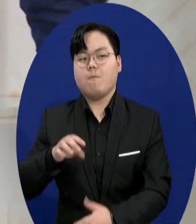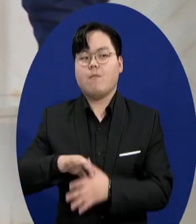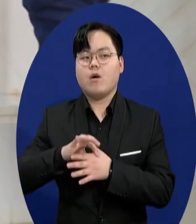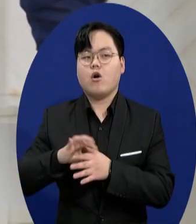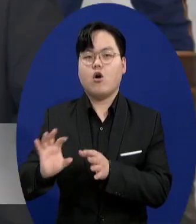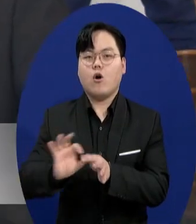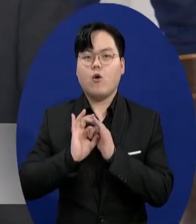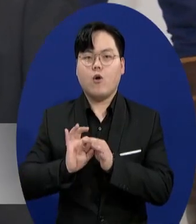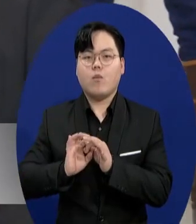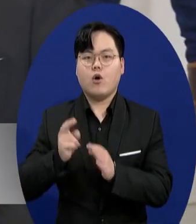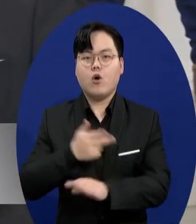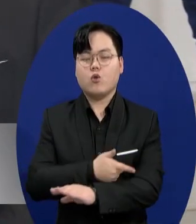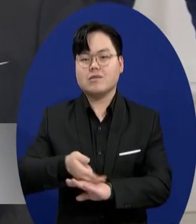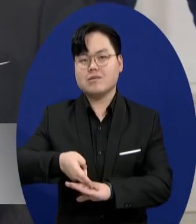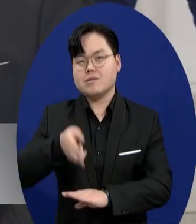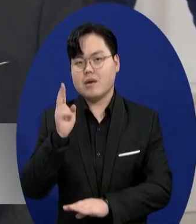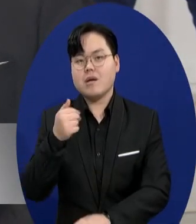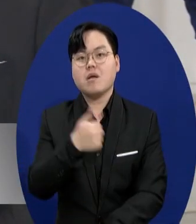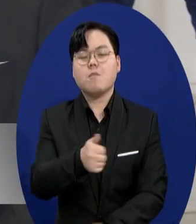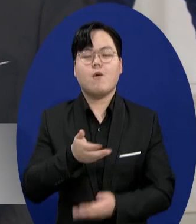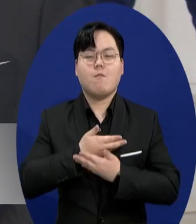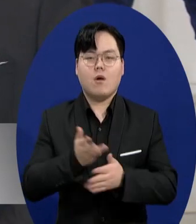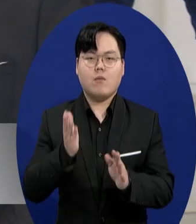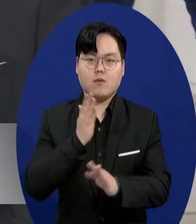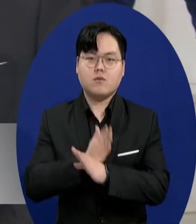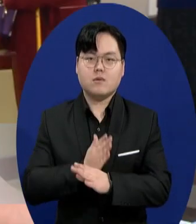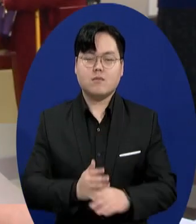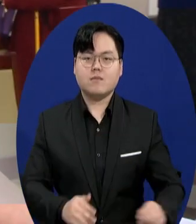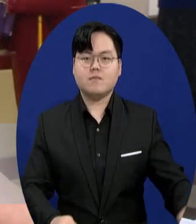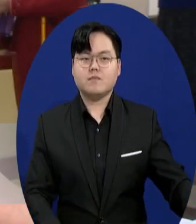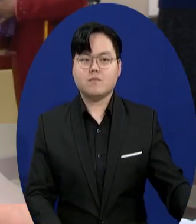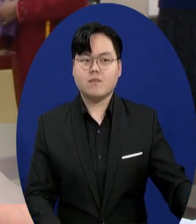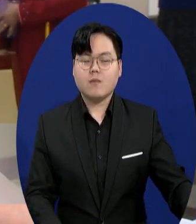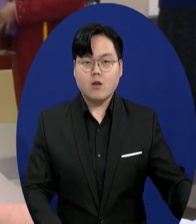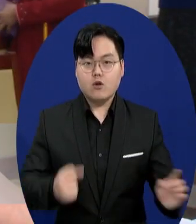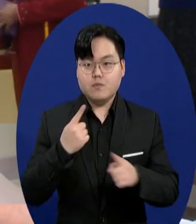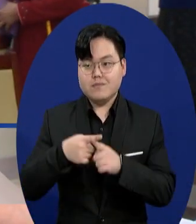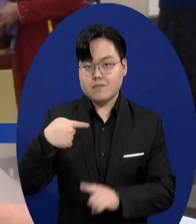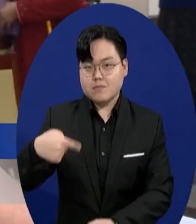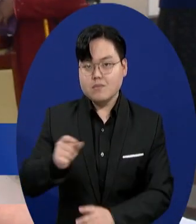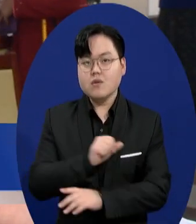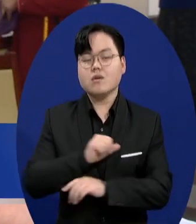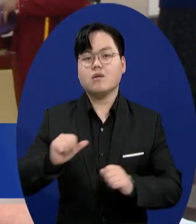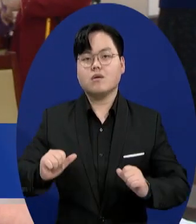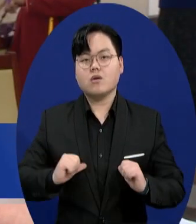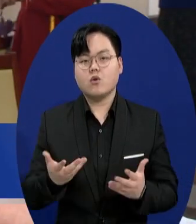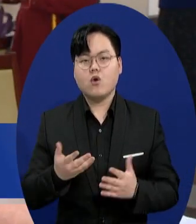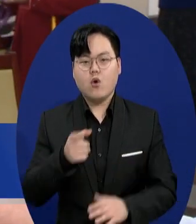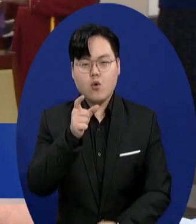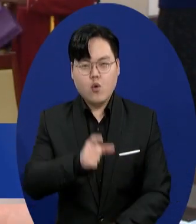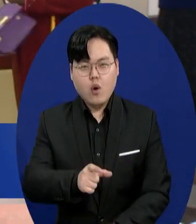захирал Бигдсийн Очир Батыг шагнаж урамшууллаа. Хөдөөгийн ард хүн бол хүнийг амьдрал